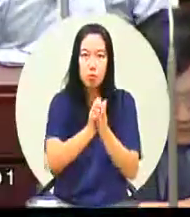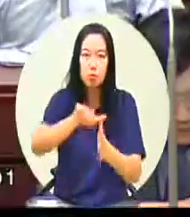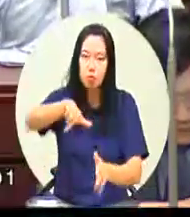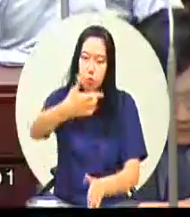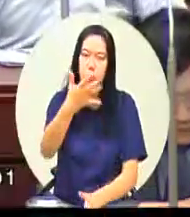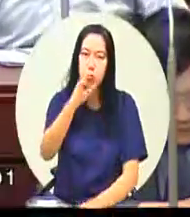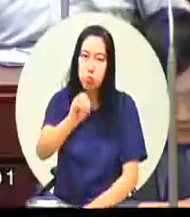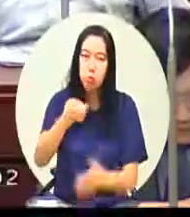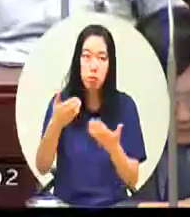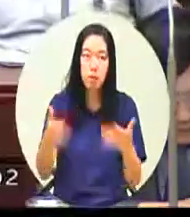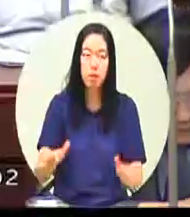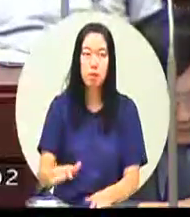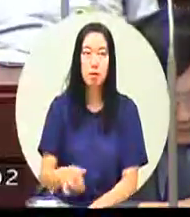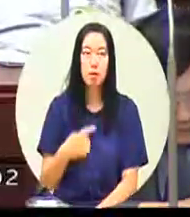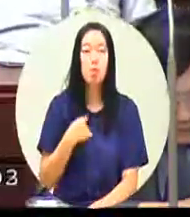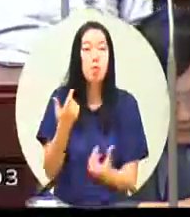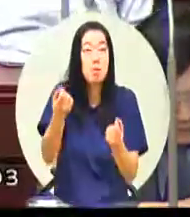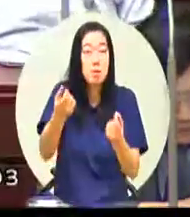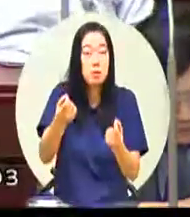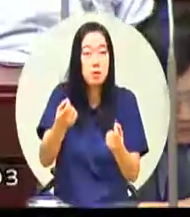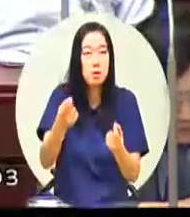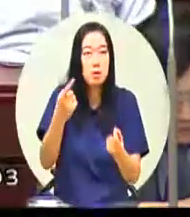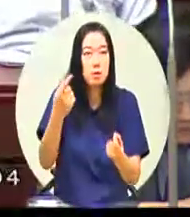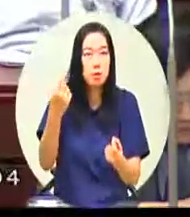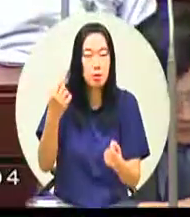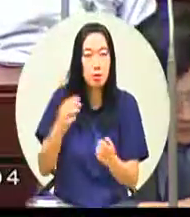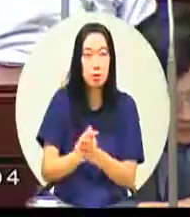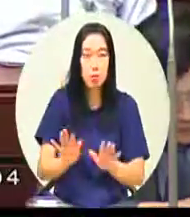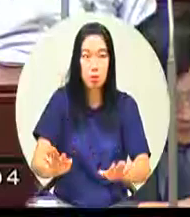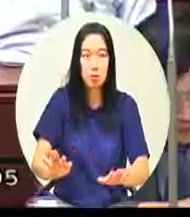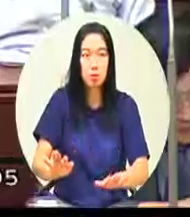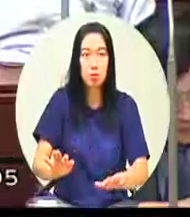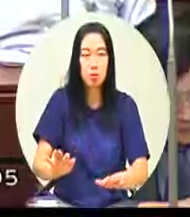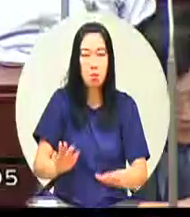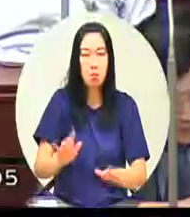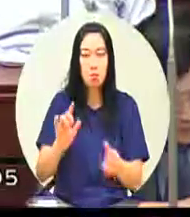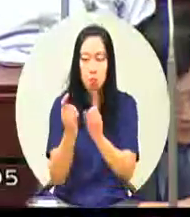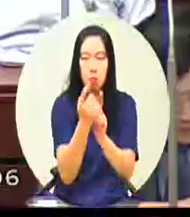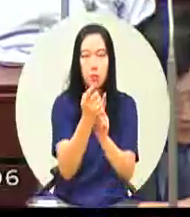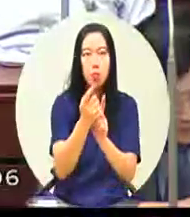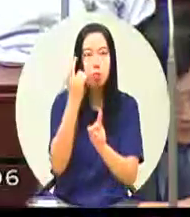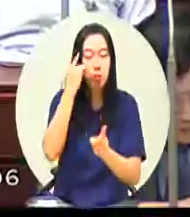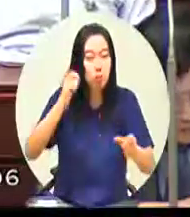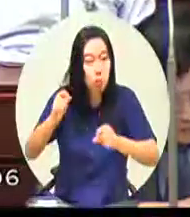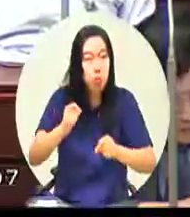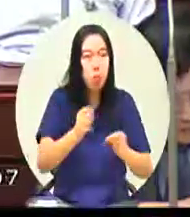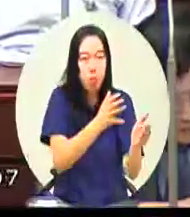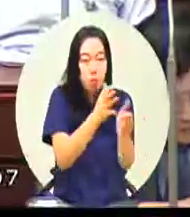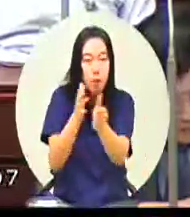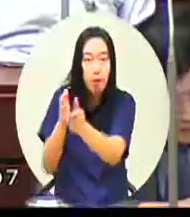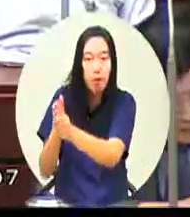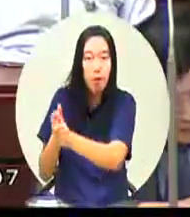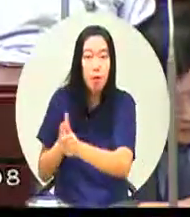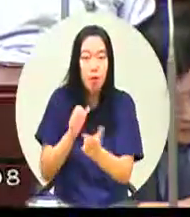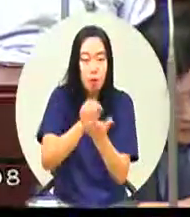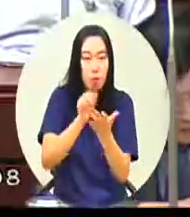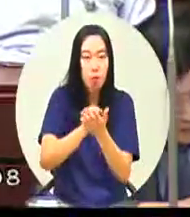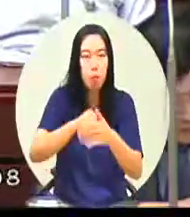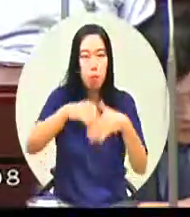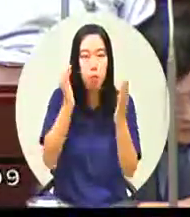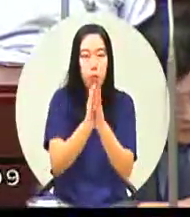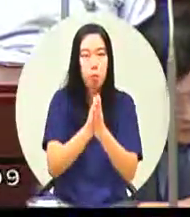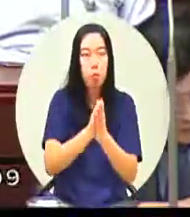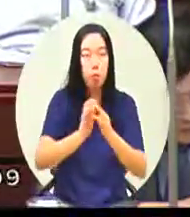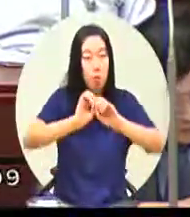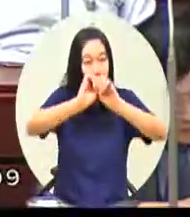这500多万的经费呢，我们也一样哈、哦。目前刚好也刚好整个规划，包括调查哈、哦，用户整个出来哈、哦，我们也是现